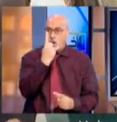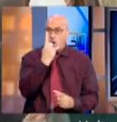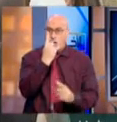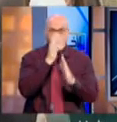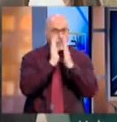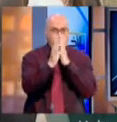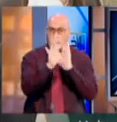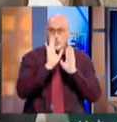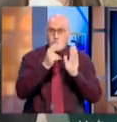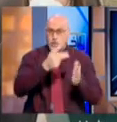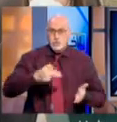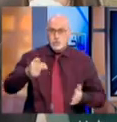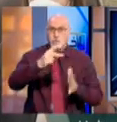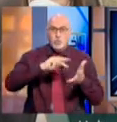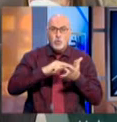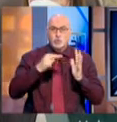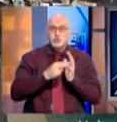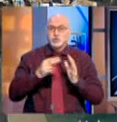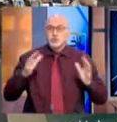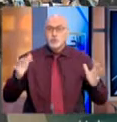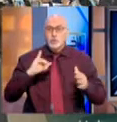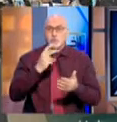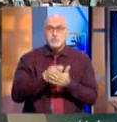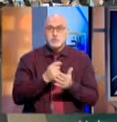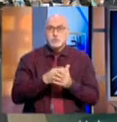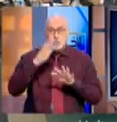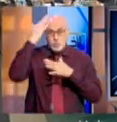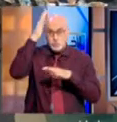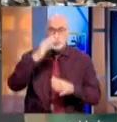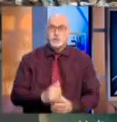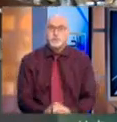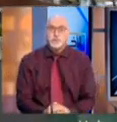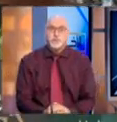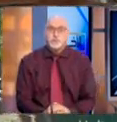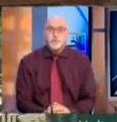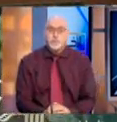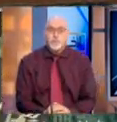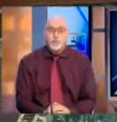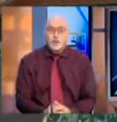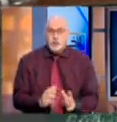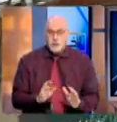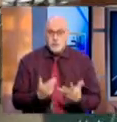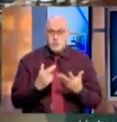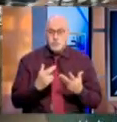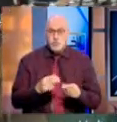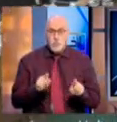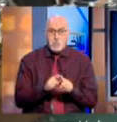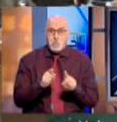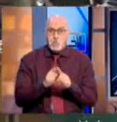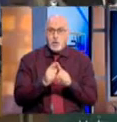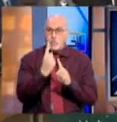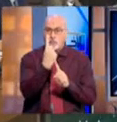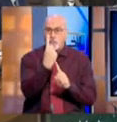باختصاص وطني للمشاريع الكبرى والاستثمارات الأجنبية، استحداث شبابيك وحيدة